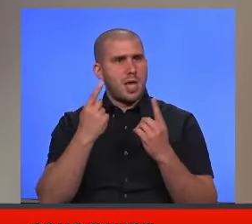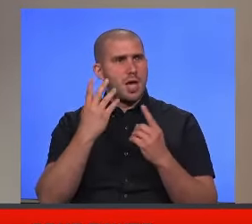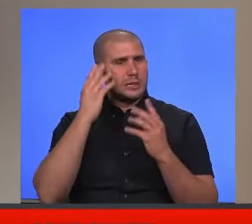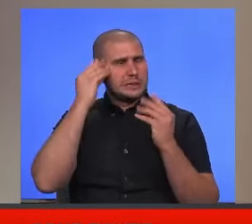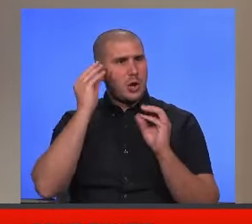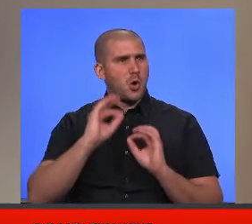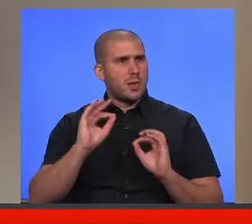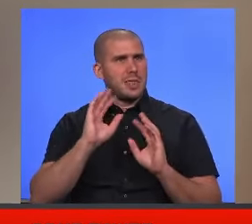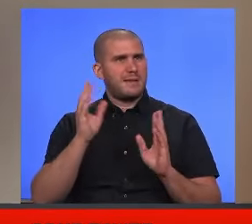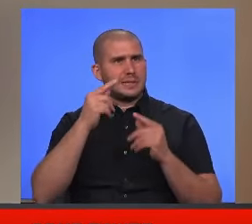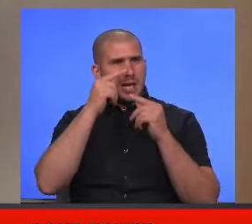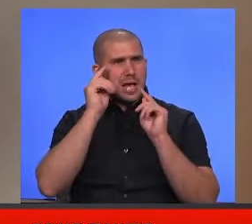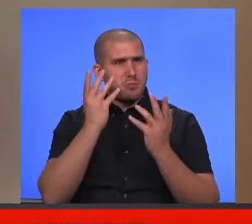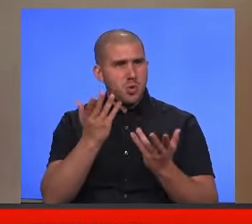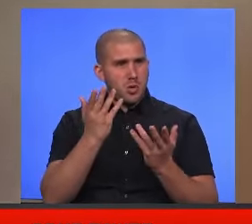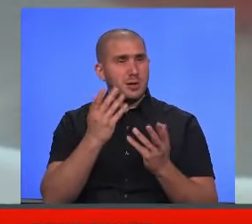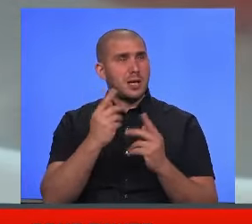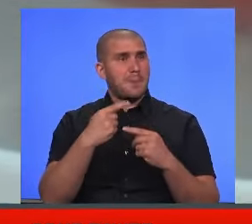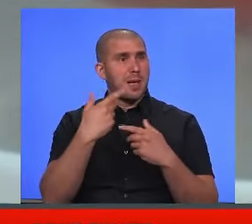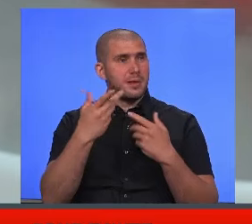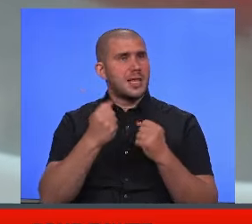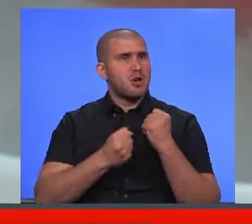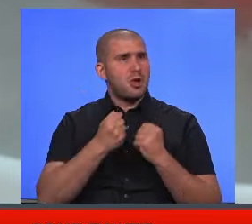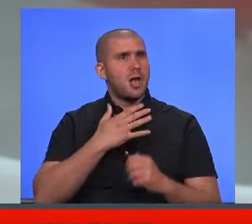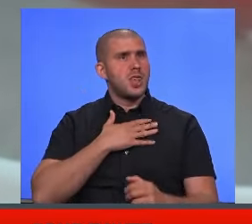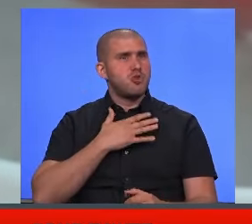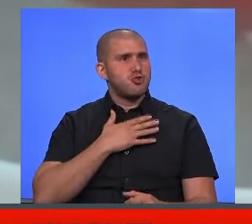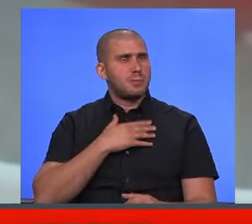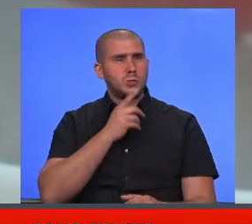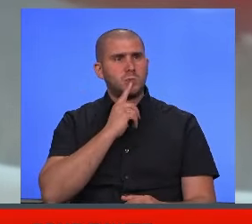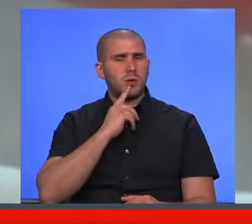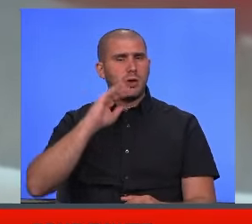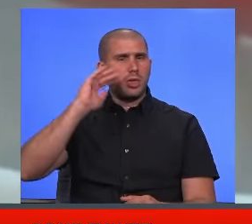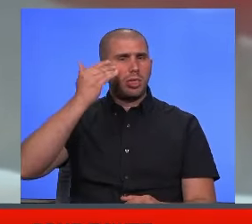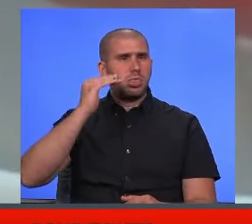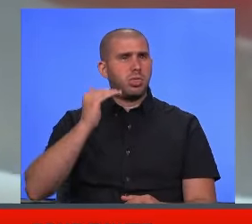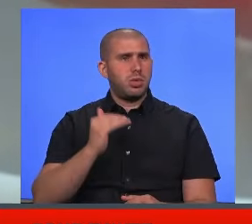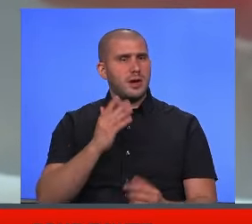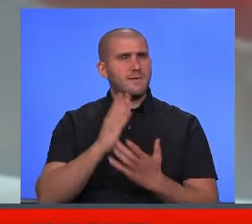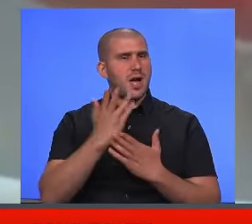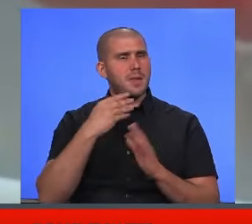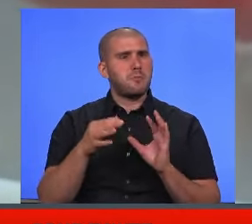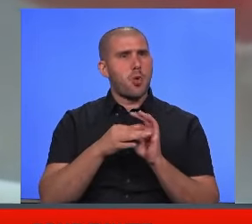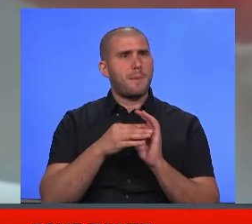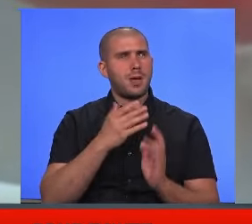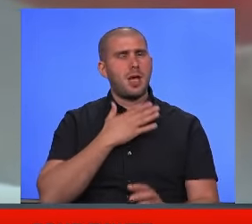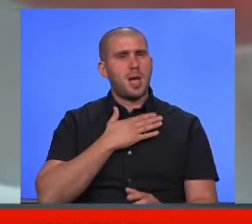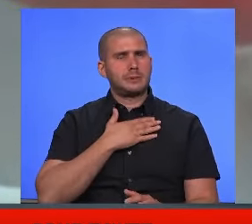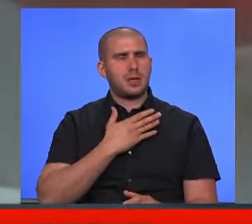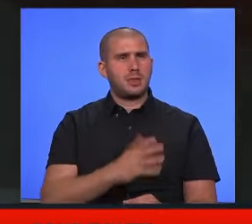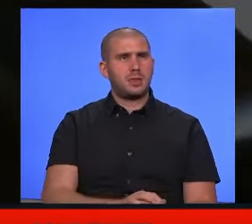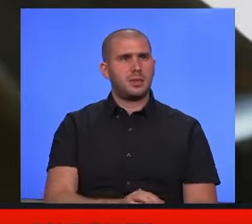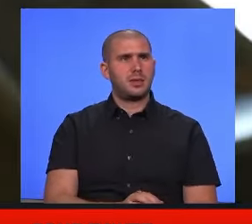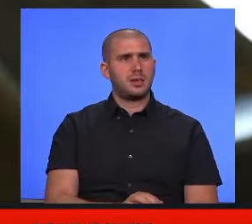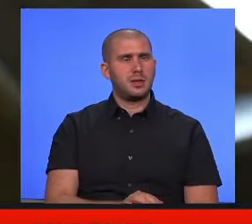שערות בראש ובגבות. בתוך ימים היא התקשתה לנשום, הסוכר המשיך לרדת והיא כבר הייתה מחוברת לחמצן.